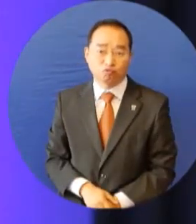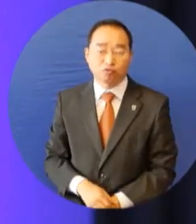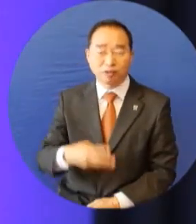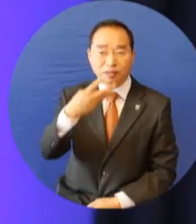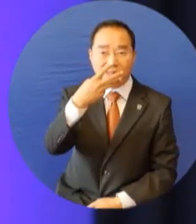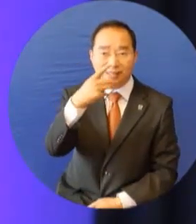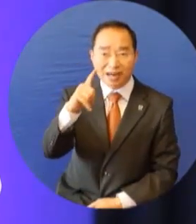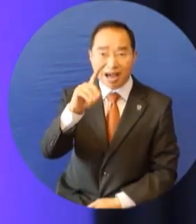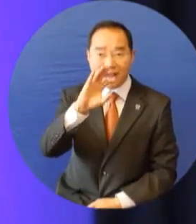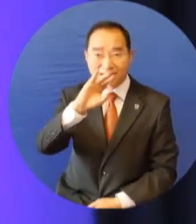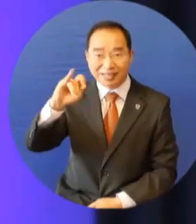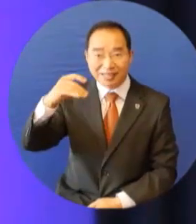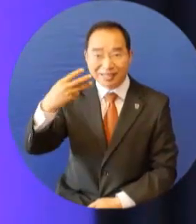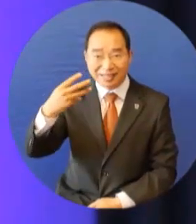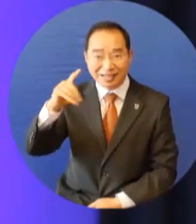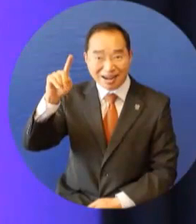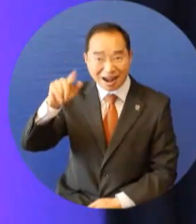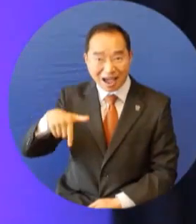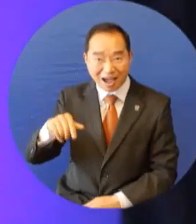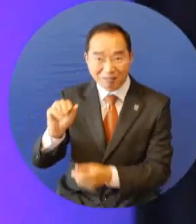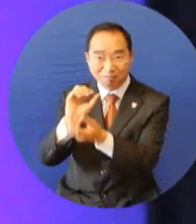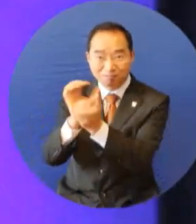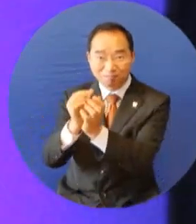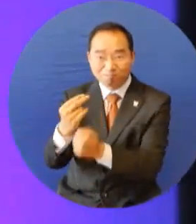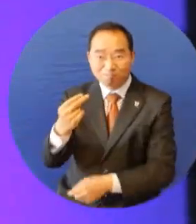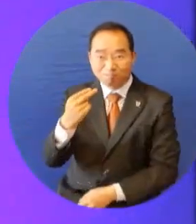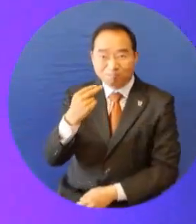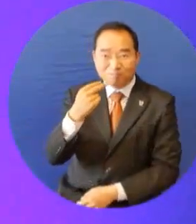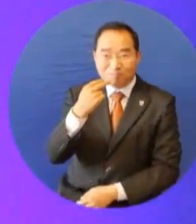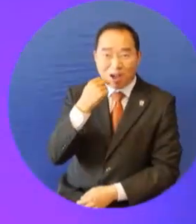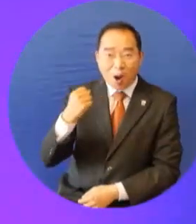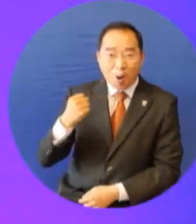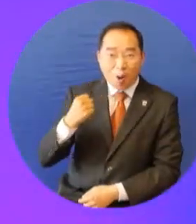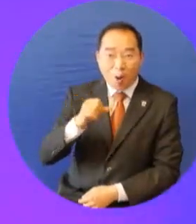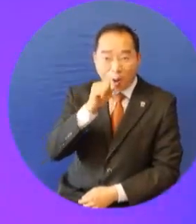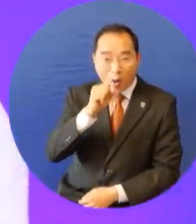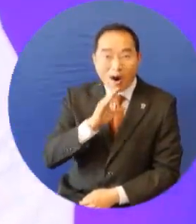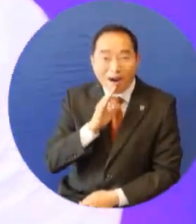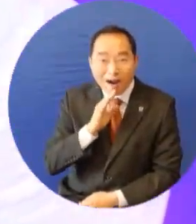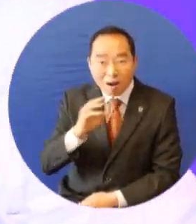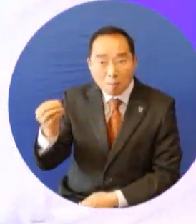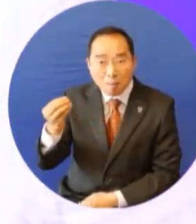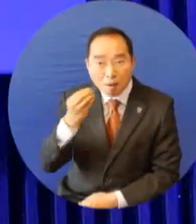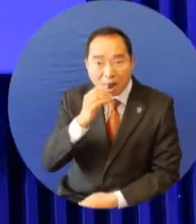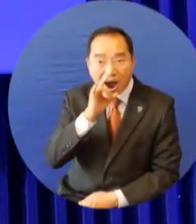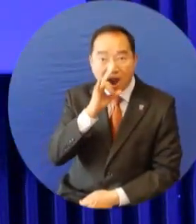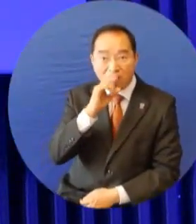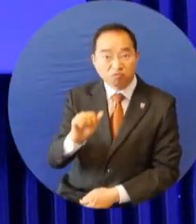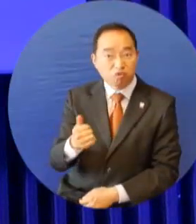그 우리가 라일락은 굉장히 좋은 향기를 가지고 있는데 먹으면 안 돼, 죽어.